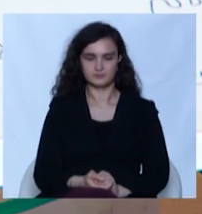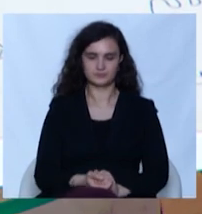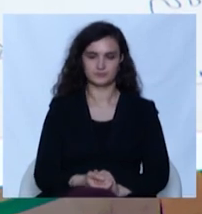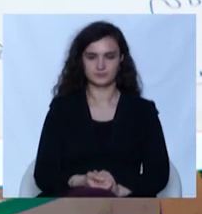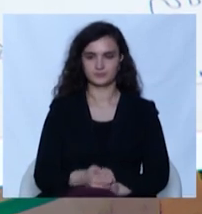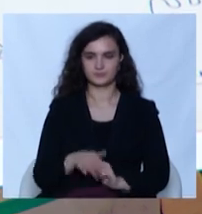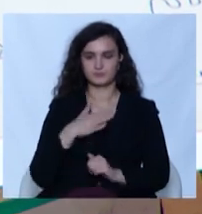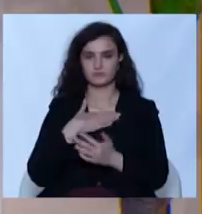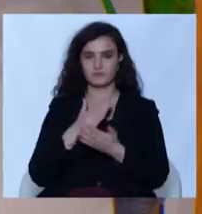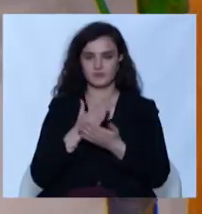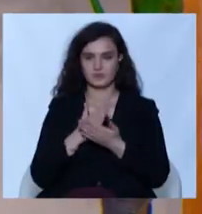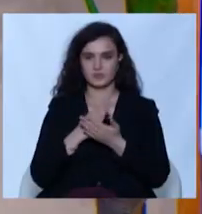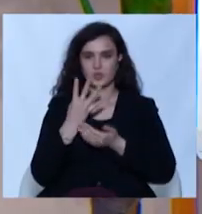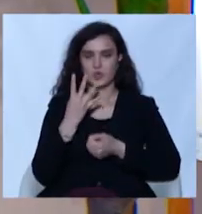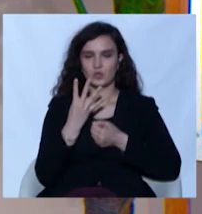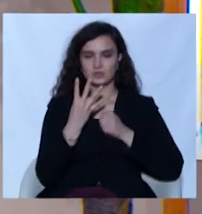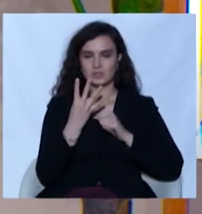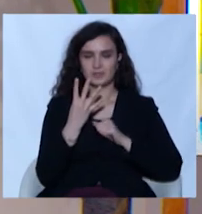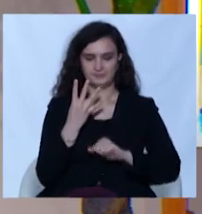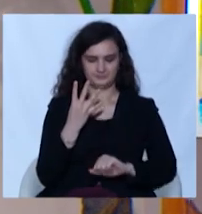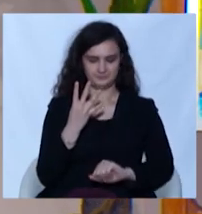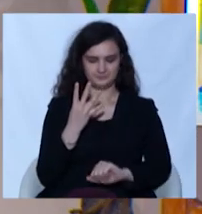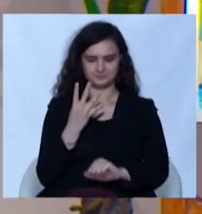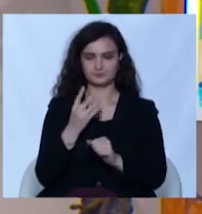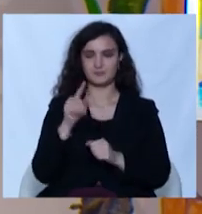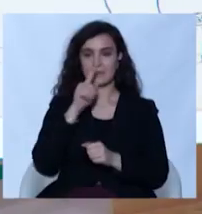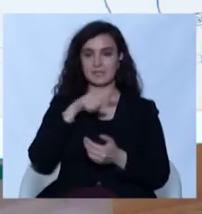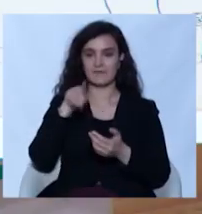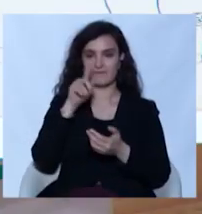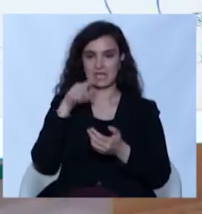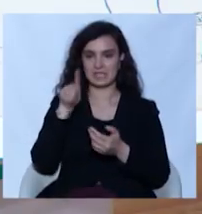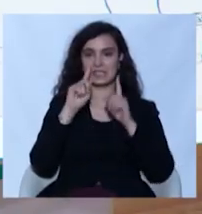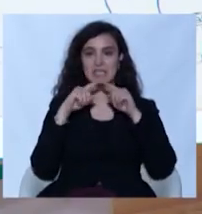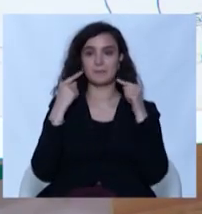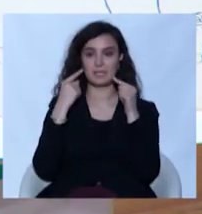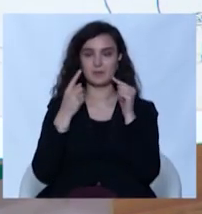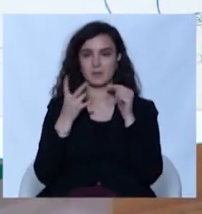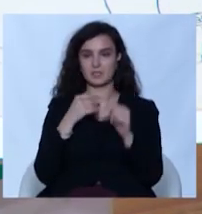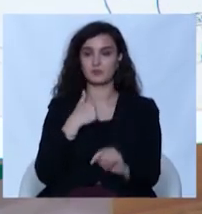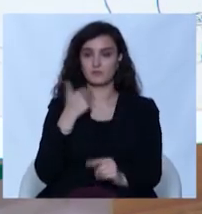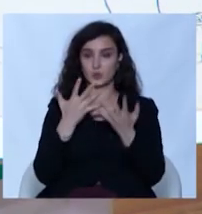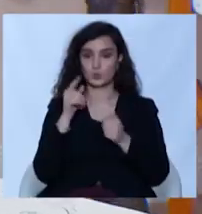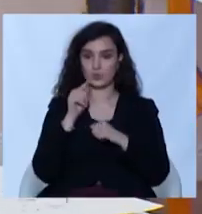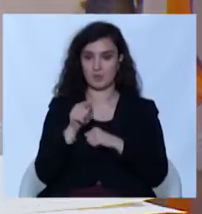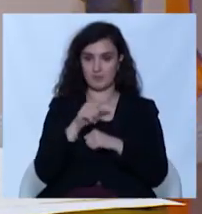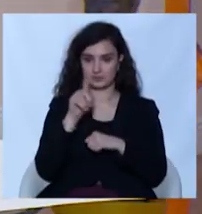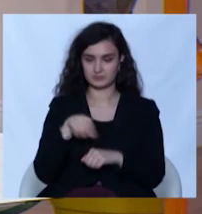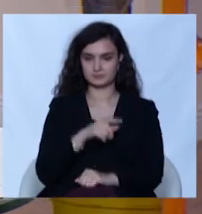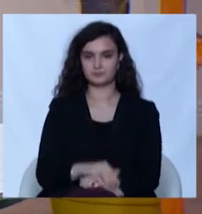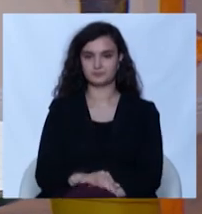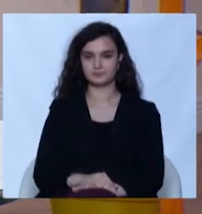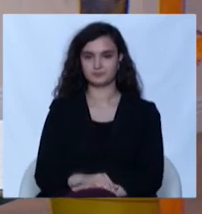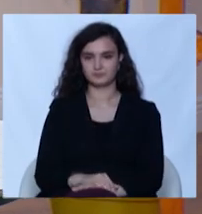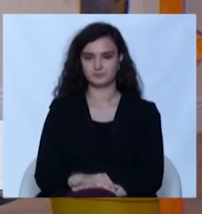ეხა ჩვენ გვაქვს აქ 4 ესეთი პატარა მრგვალი ღიმილები. მაგრამ ჩვენ თუ ამათ